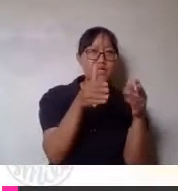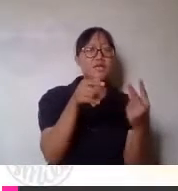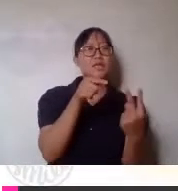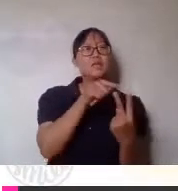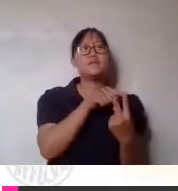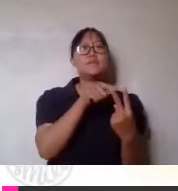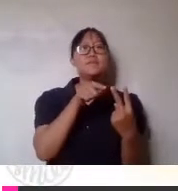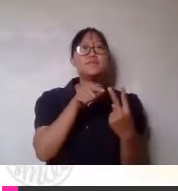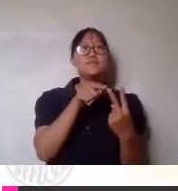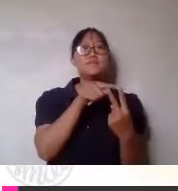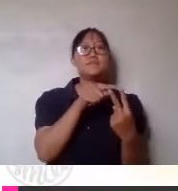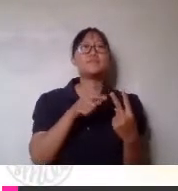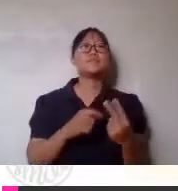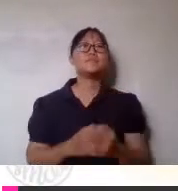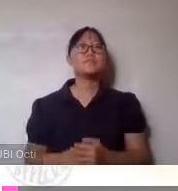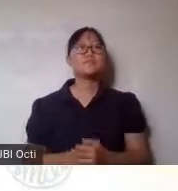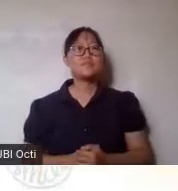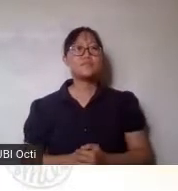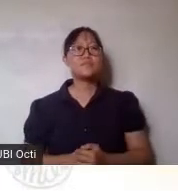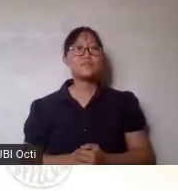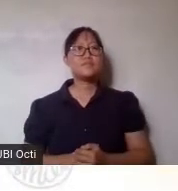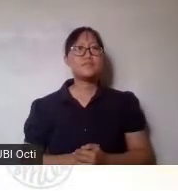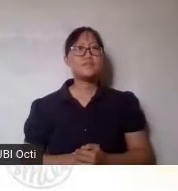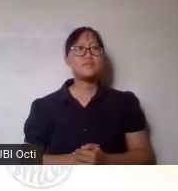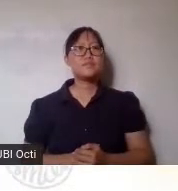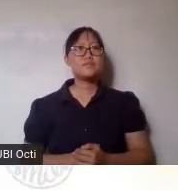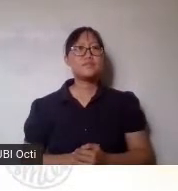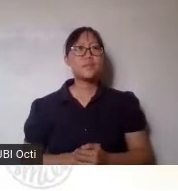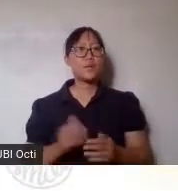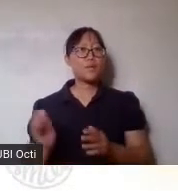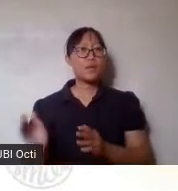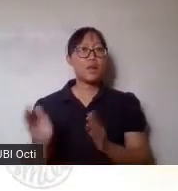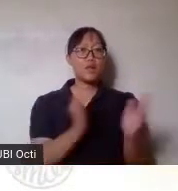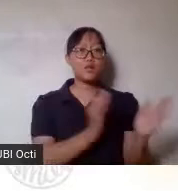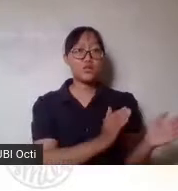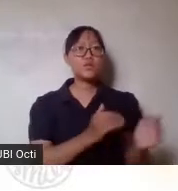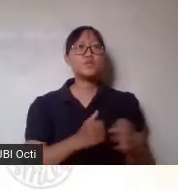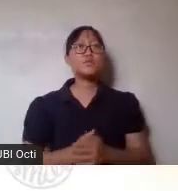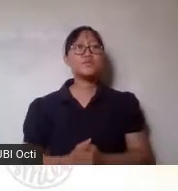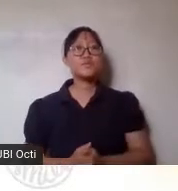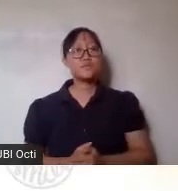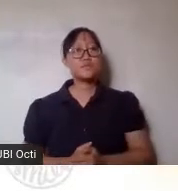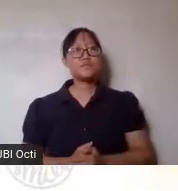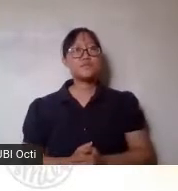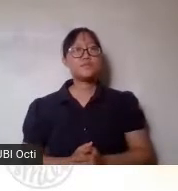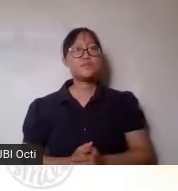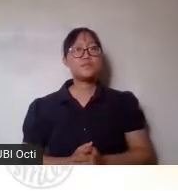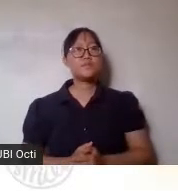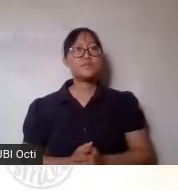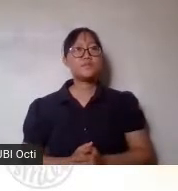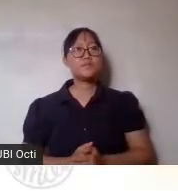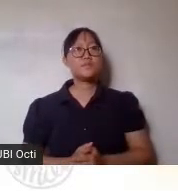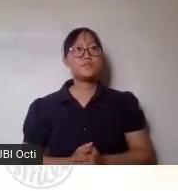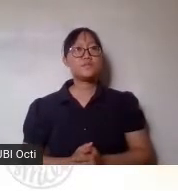ya. Boleh kita teruskan lagi slide selanjutnya.